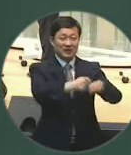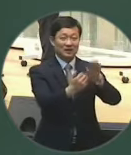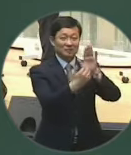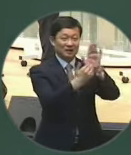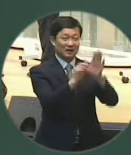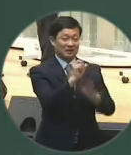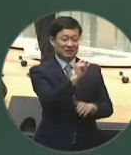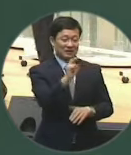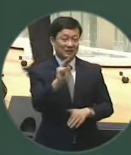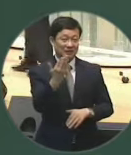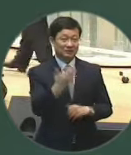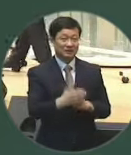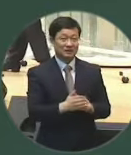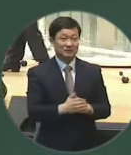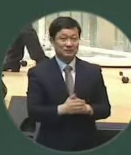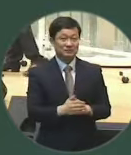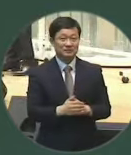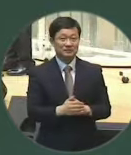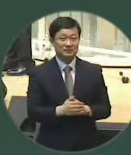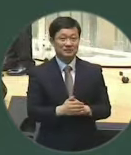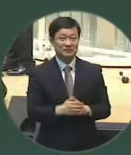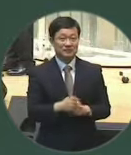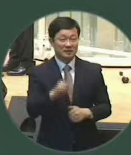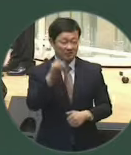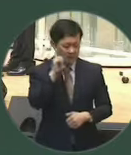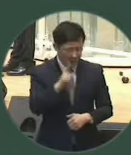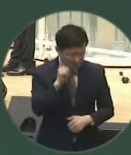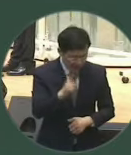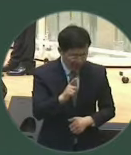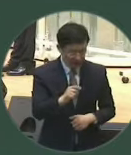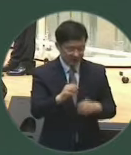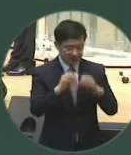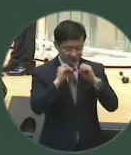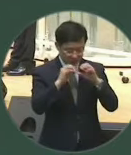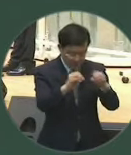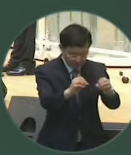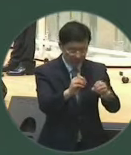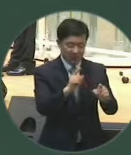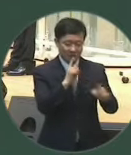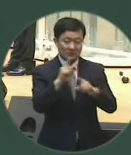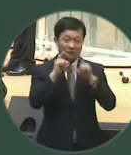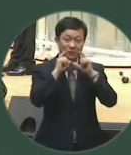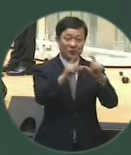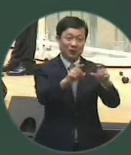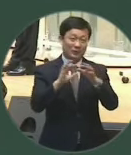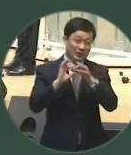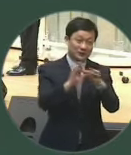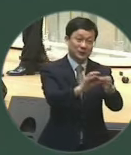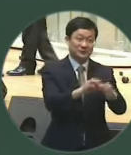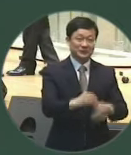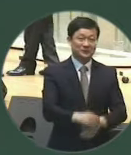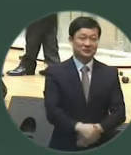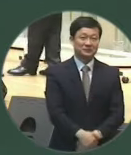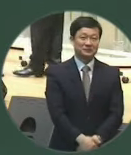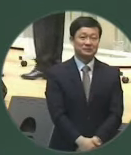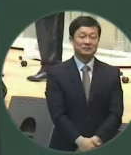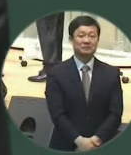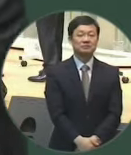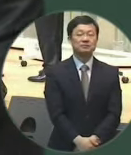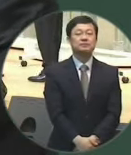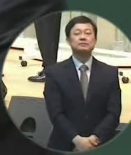have to block the disaster. 그래서 우리 교단은 매일 전도 모여서 말씀 선포. And that is why we gather together every day, evangelize and proclaim the